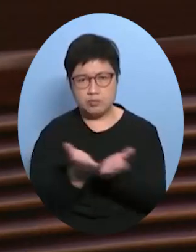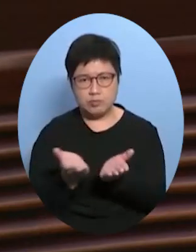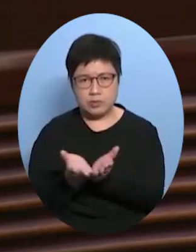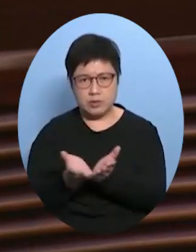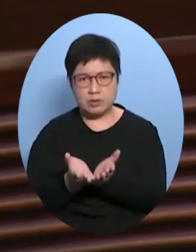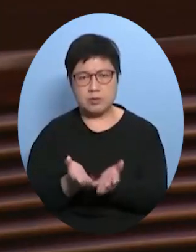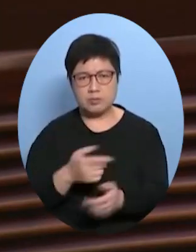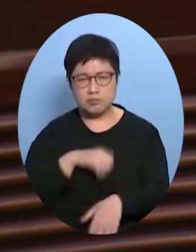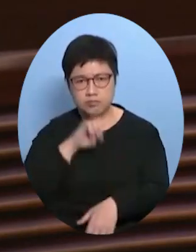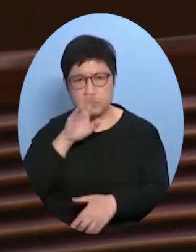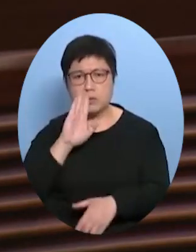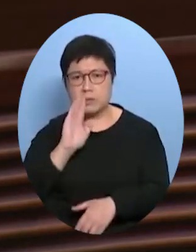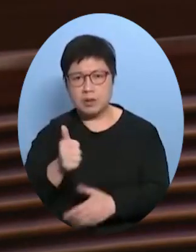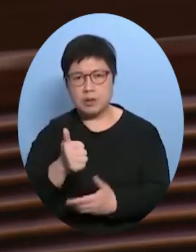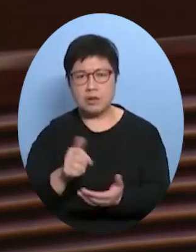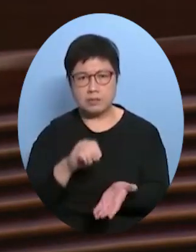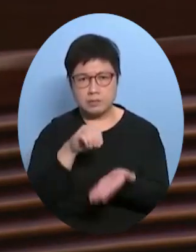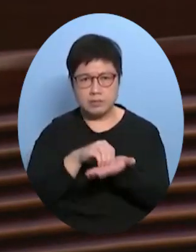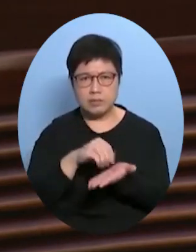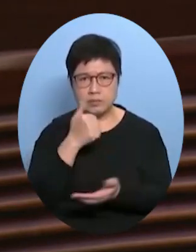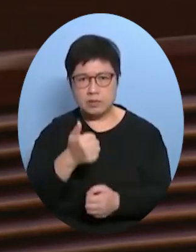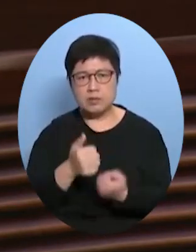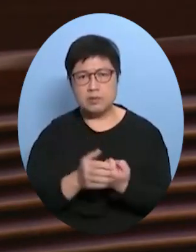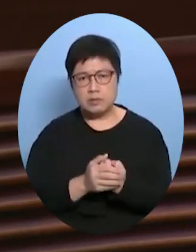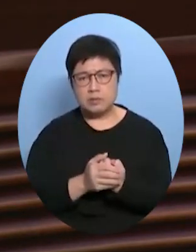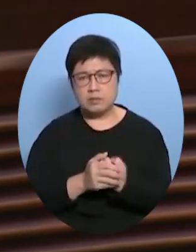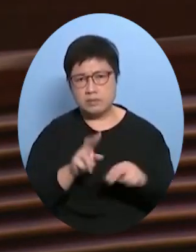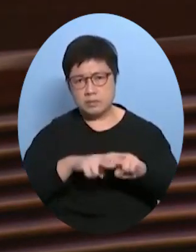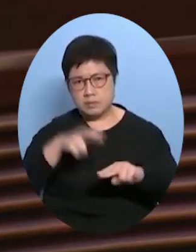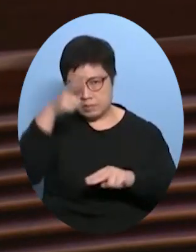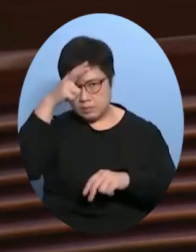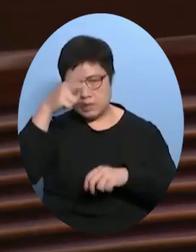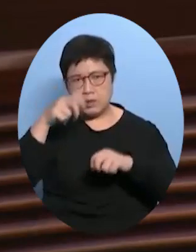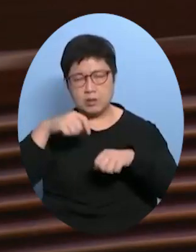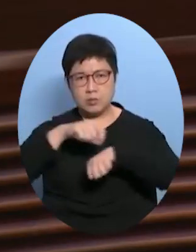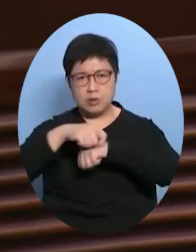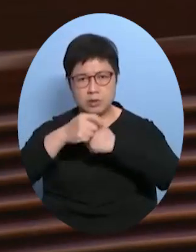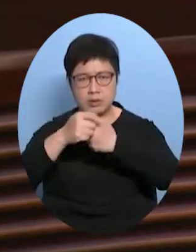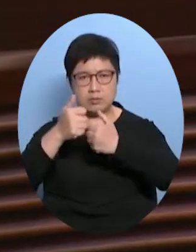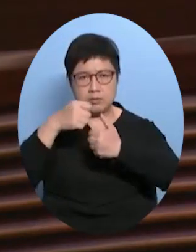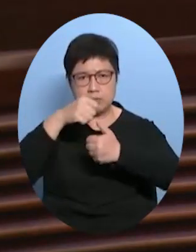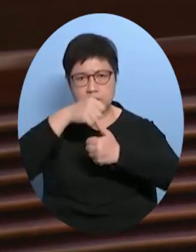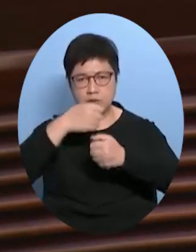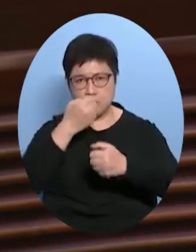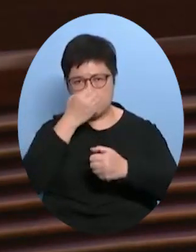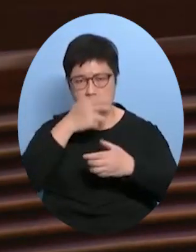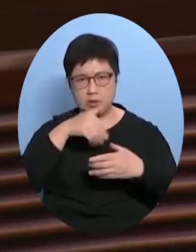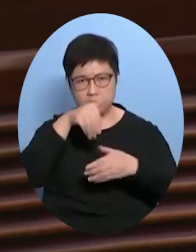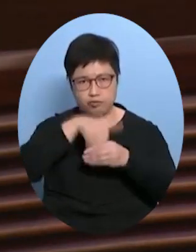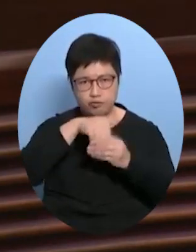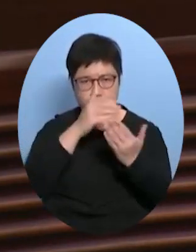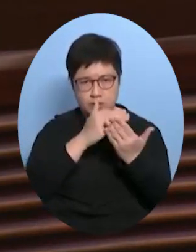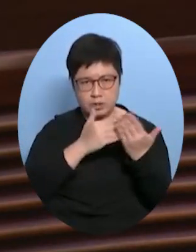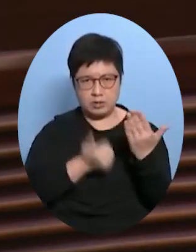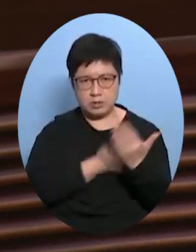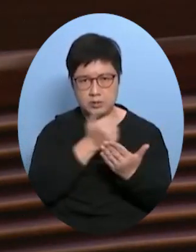出師有名，擲地有聲。中央從國家層面完善香港選舉制度，彌補